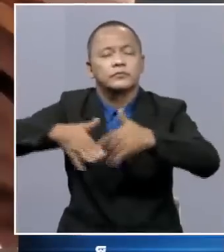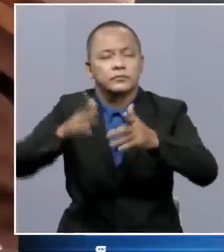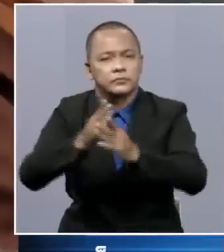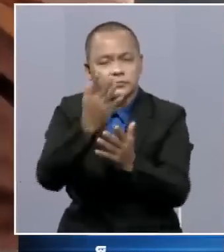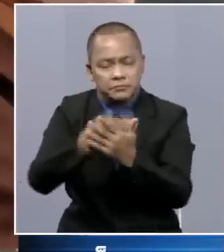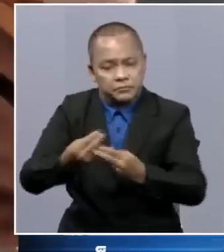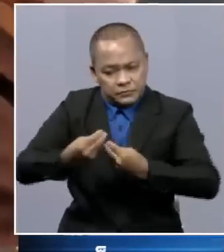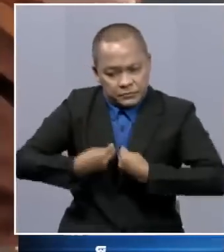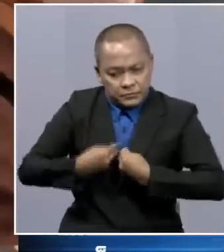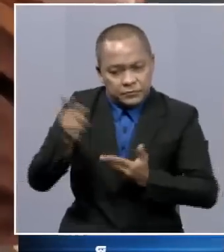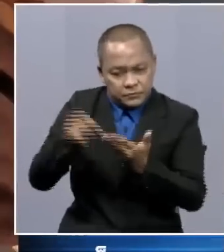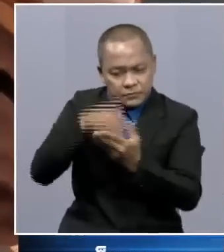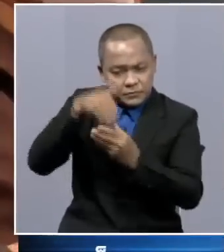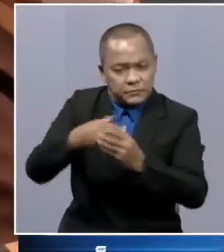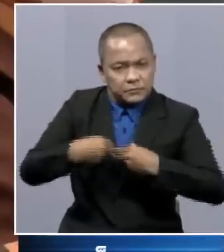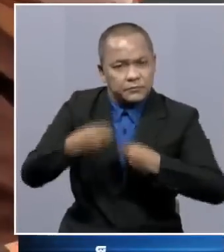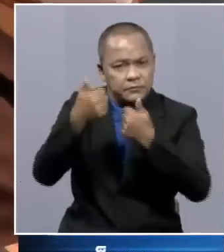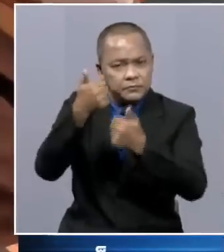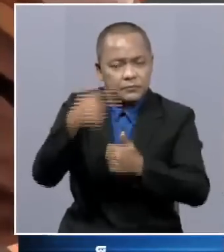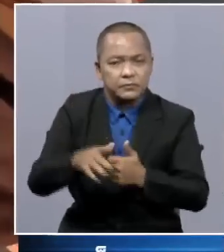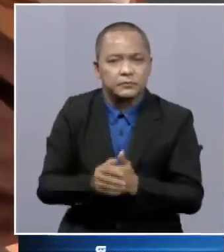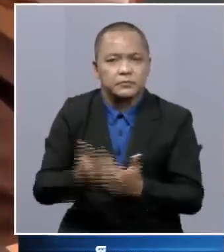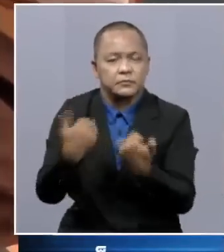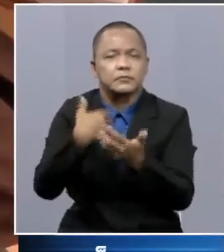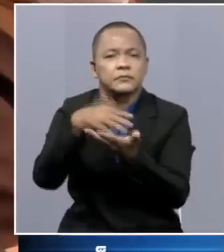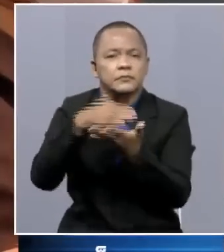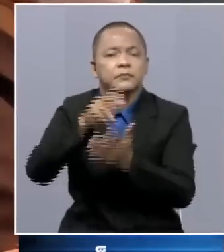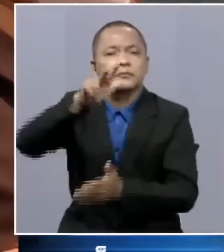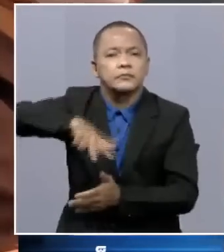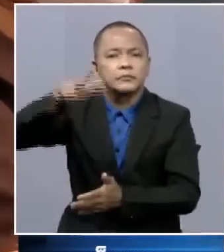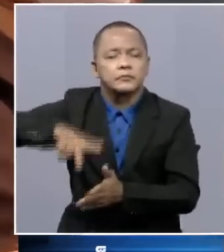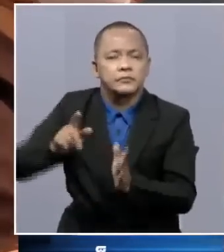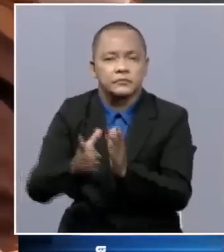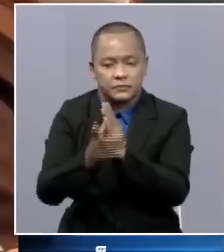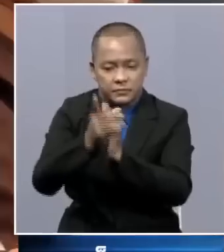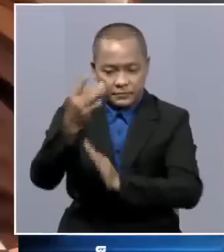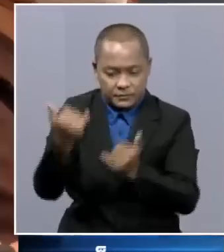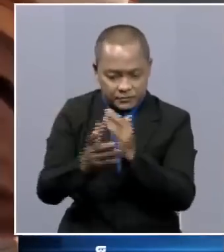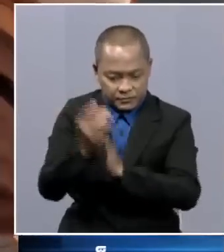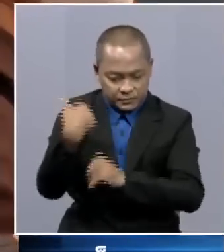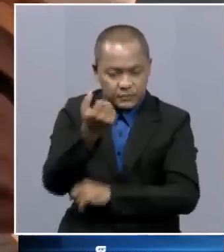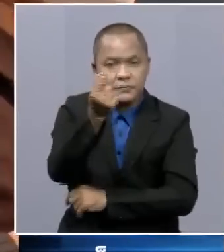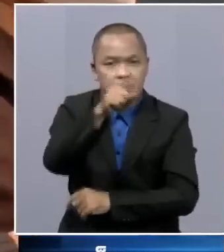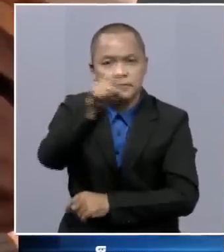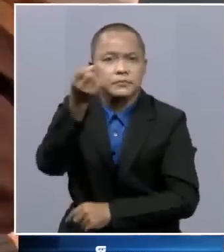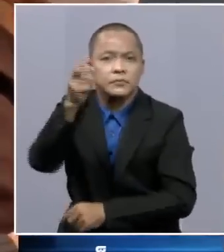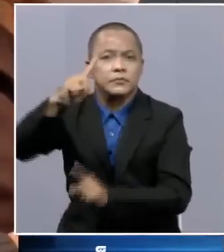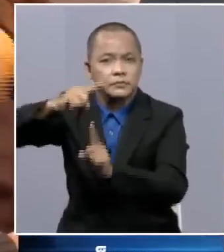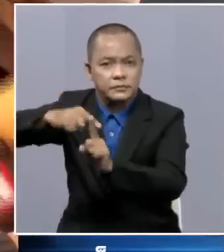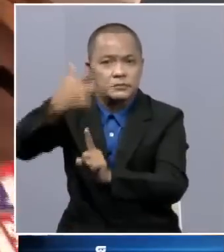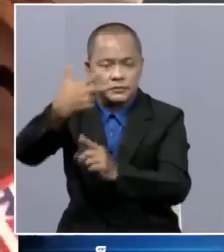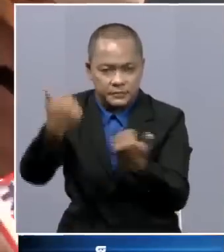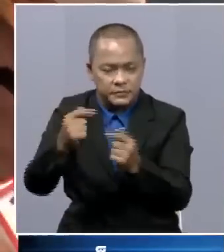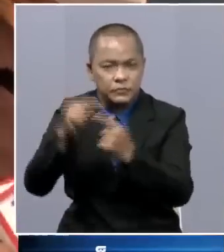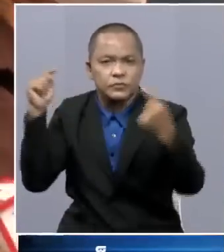ไว้วางใจโหวตเลือกเข้ามาหรือเปล่าทีนี้เนี่ยนะคะพูดถึงพรรคเพื่อไทยช่วงสุดสัปดาห์นี้วันที่11ถึง12มีนาคมที่จะถึ